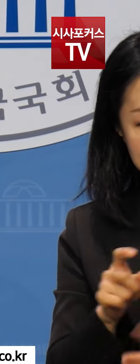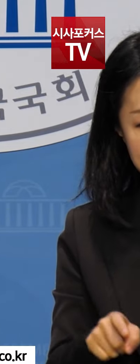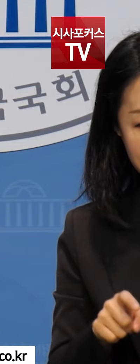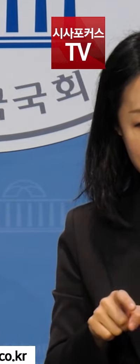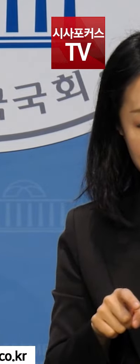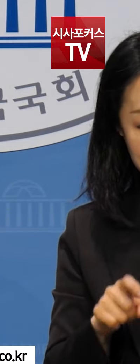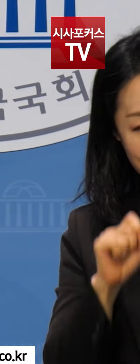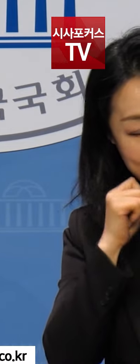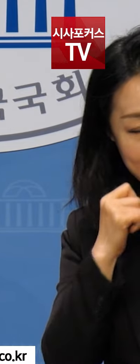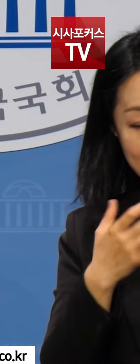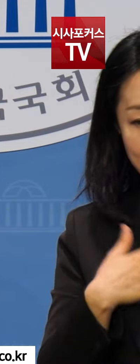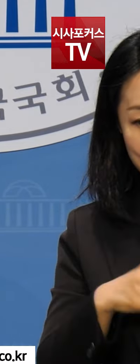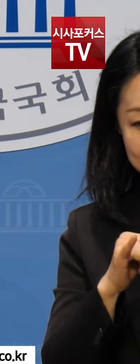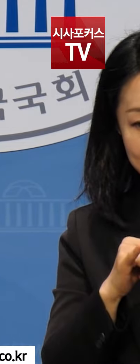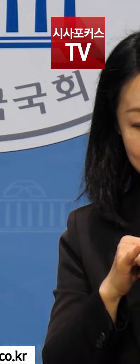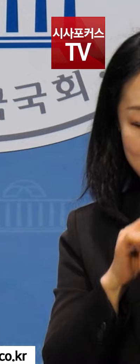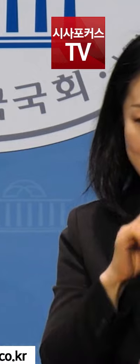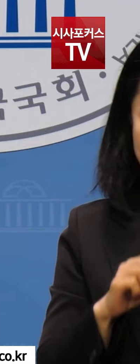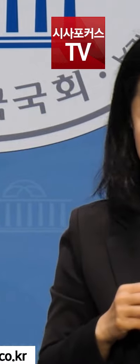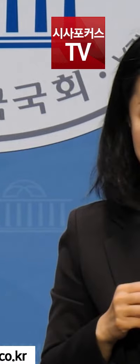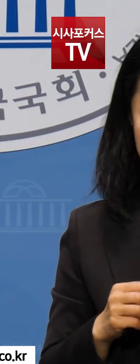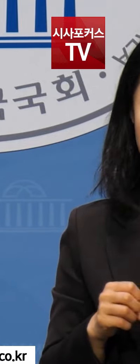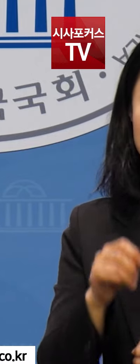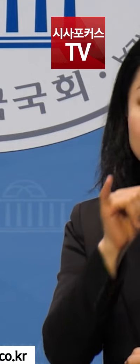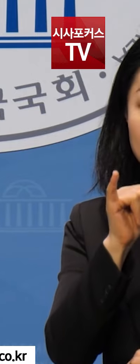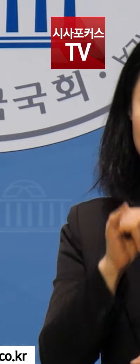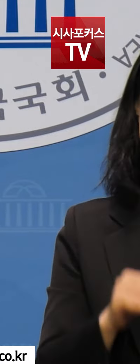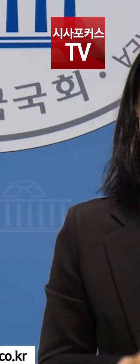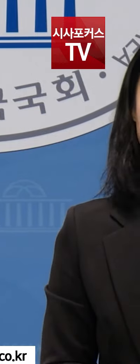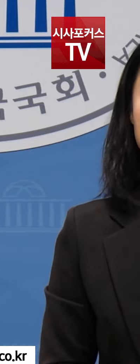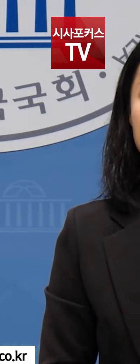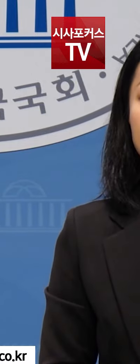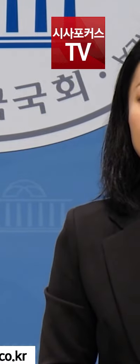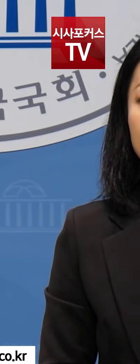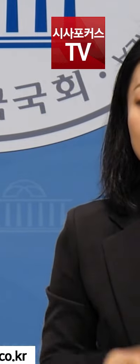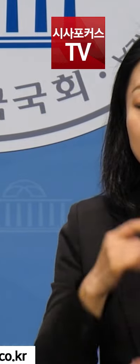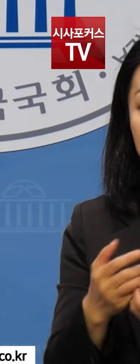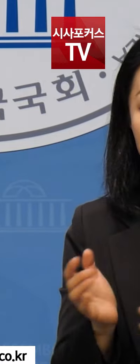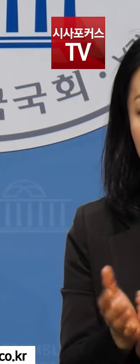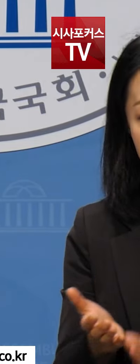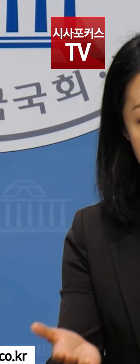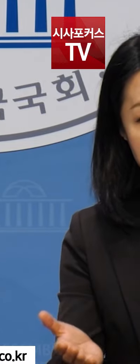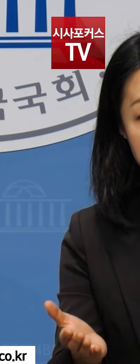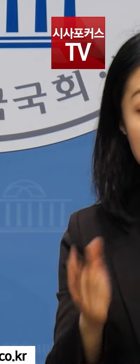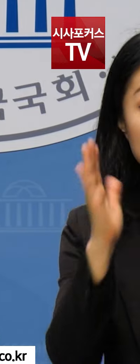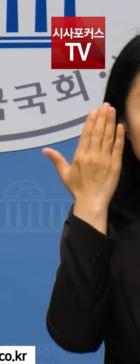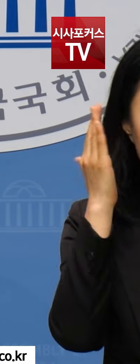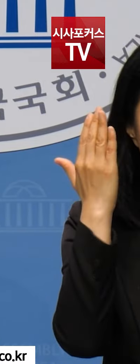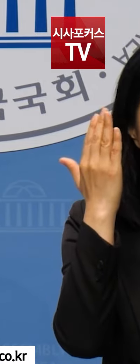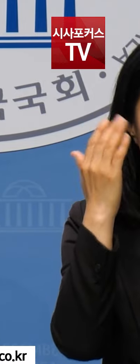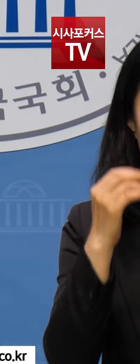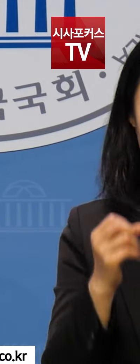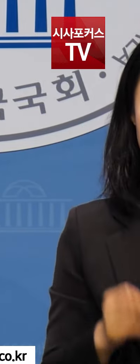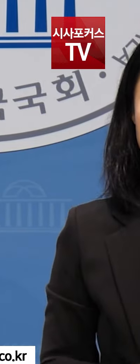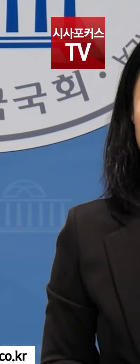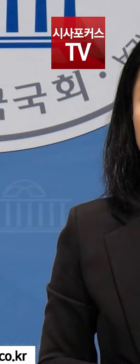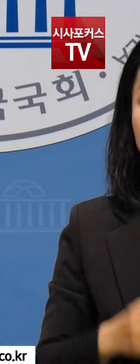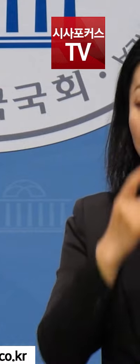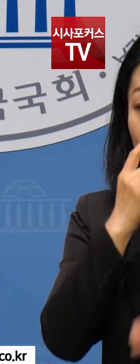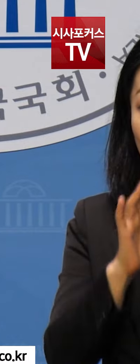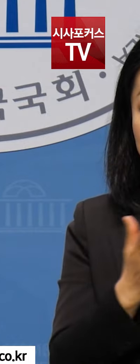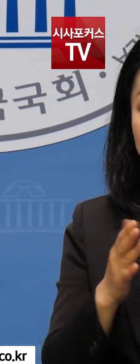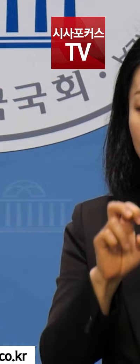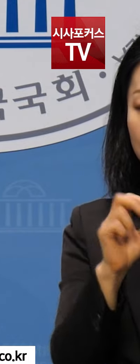가능성은 다르다는 궤변을 내놓기도 했습니다. 그 민주당이 최근 다시 한번 자기